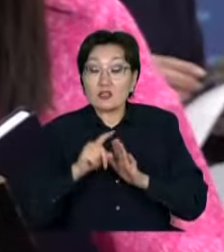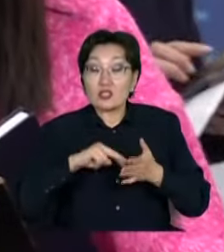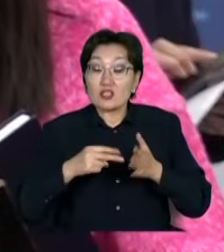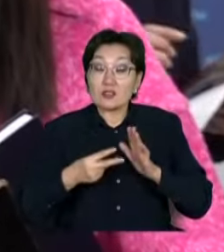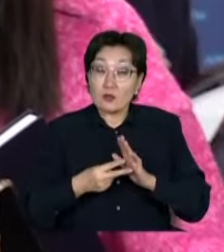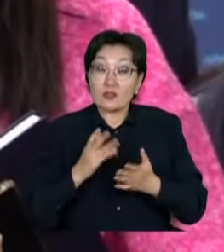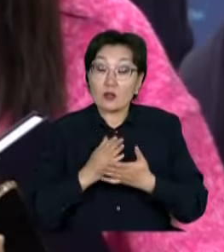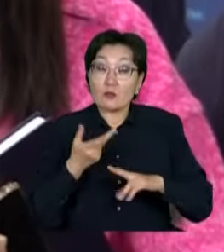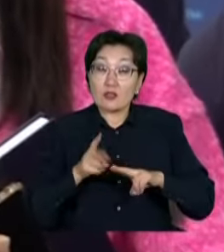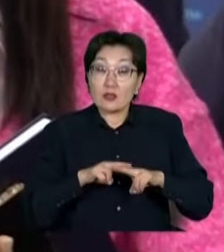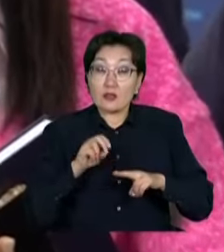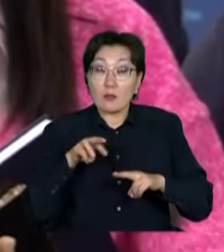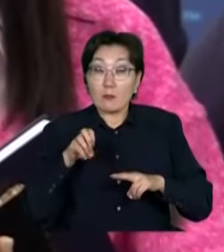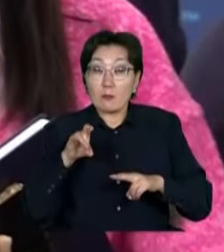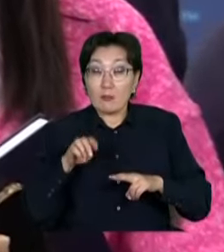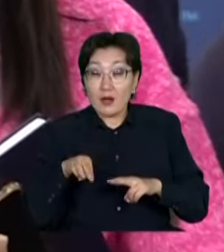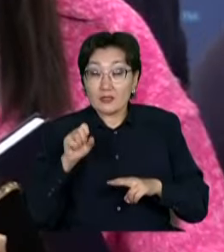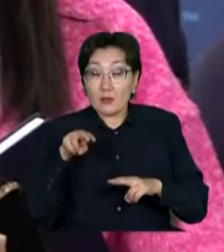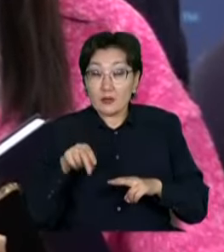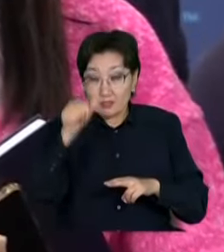Өйткені март-апрель айында бізде